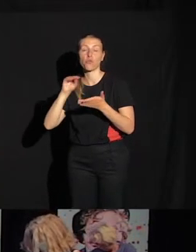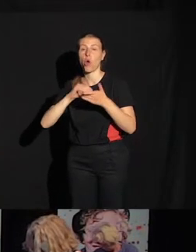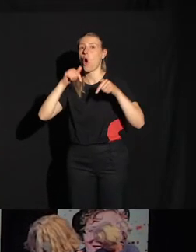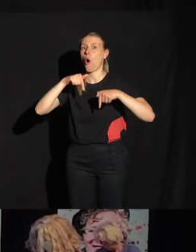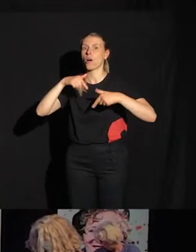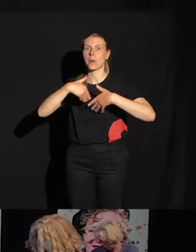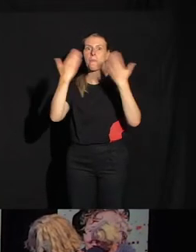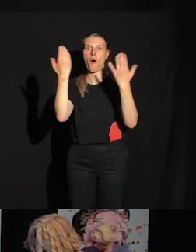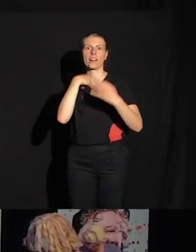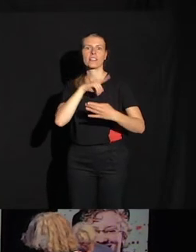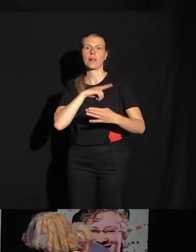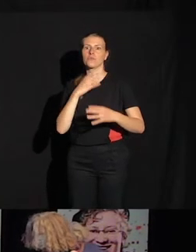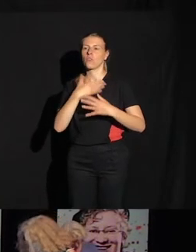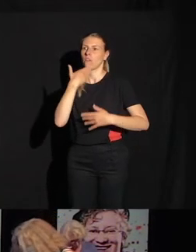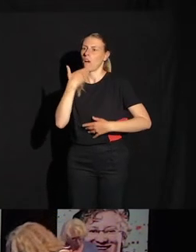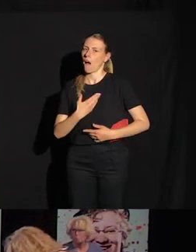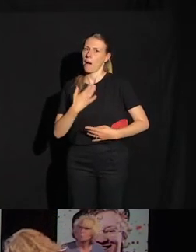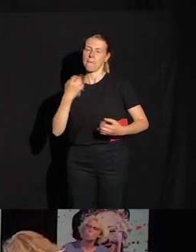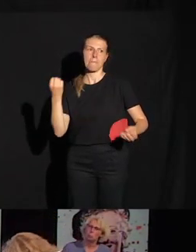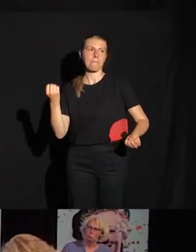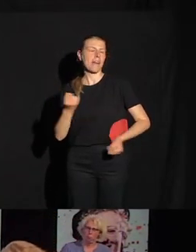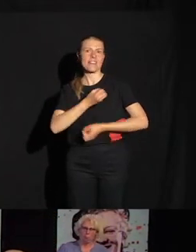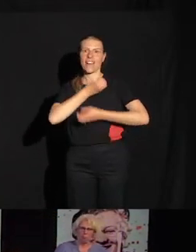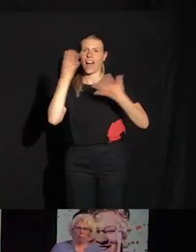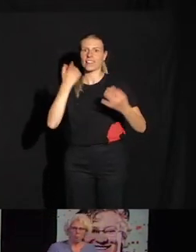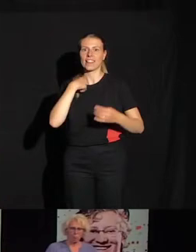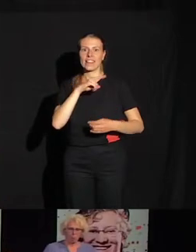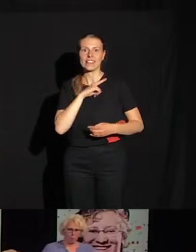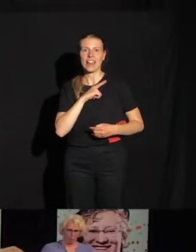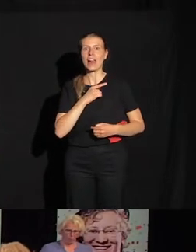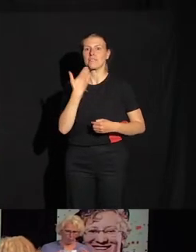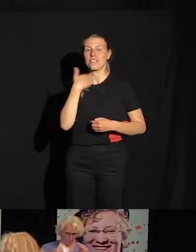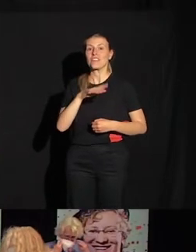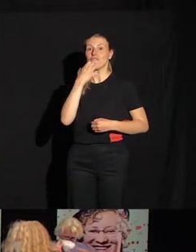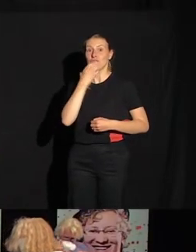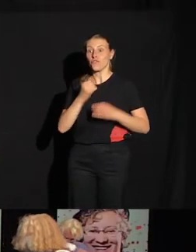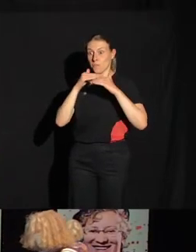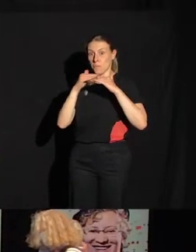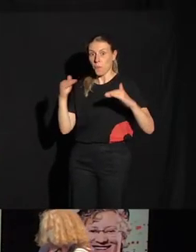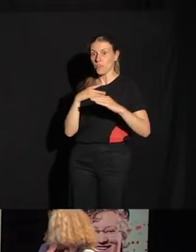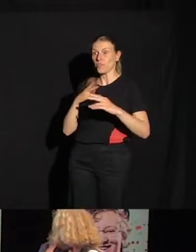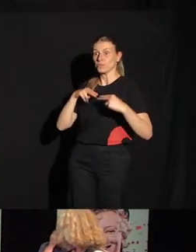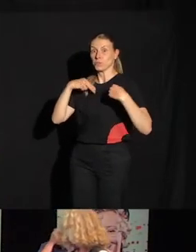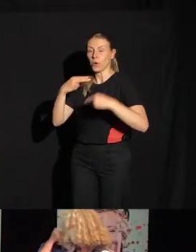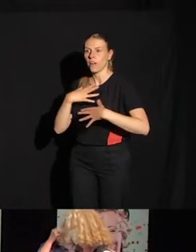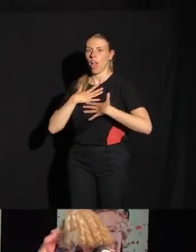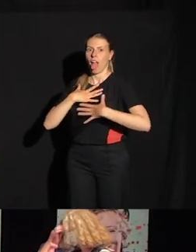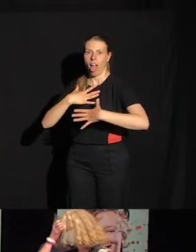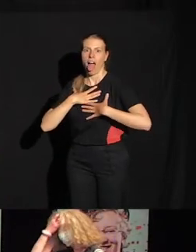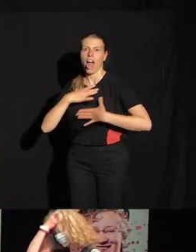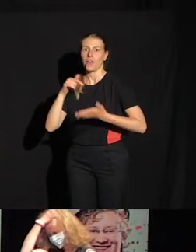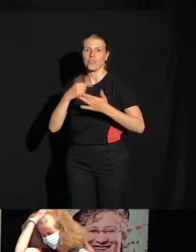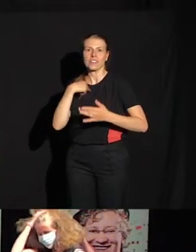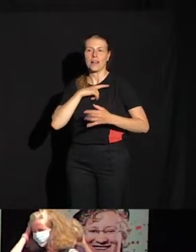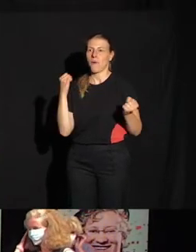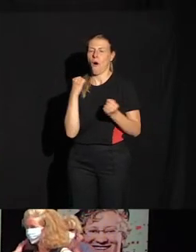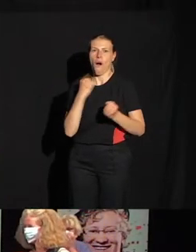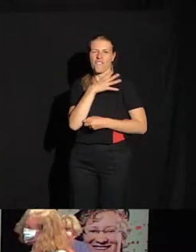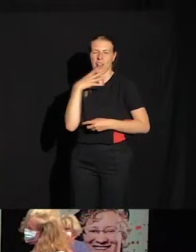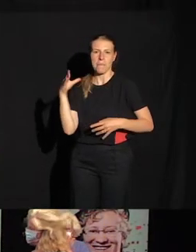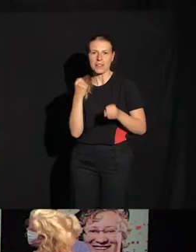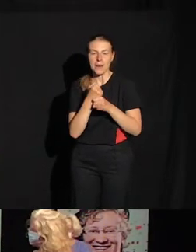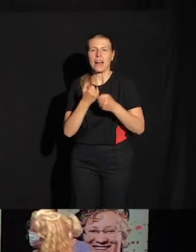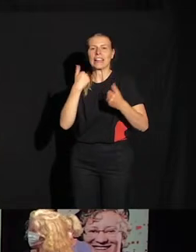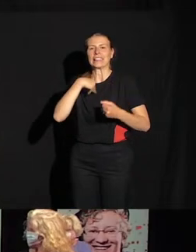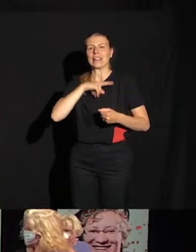außer Atem wieder auf die Bühne, weil ich so doll mitgemacht habe. Jetzt habe ich mich so ein bisschen zusammengerissen. Aber ganz